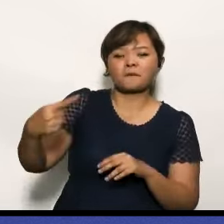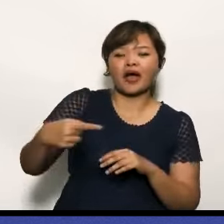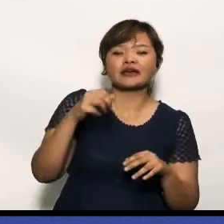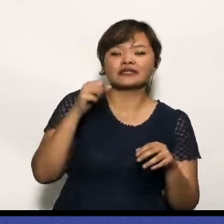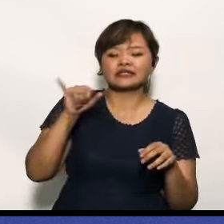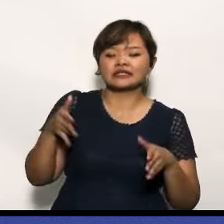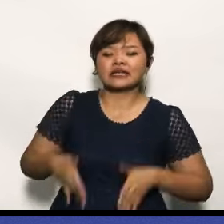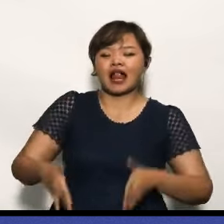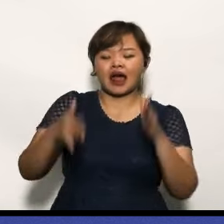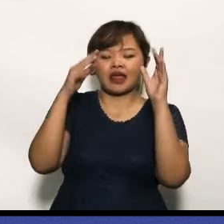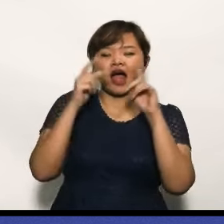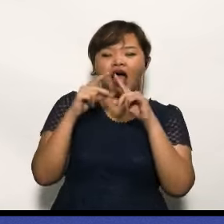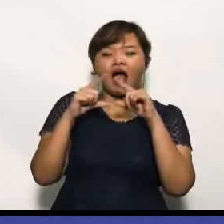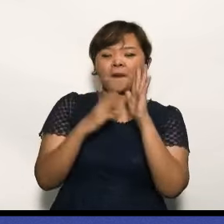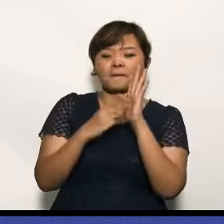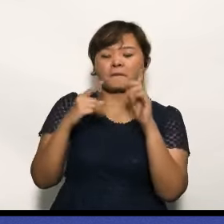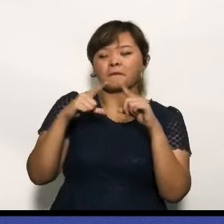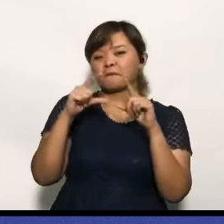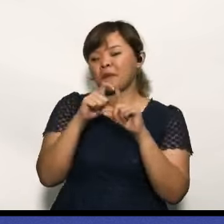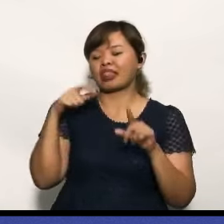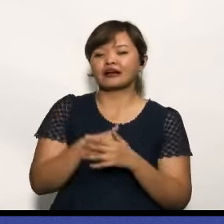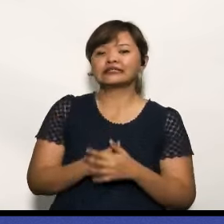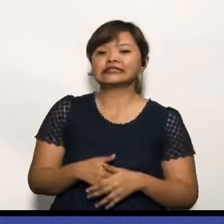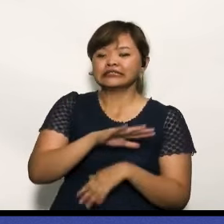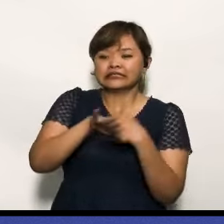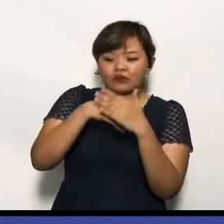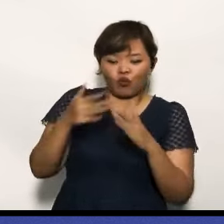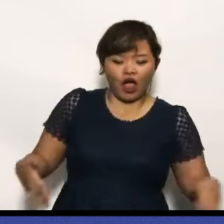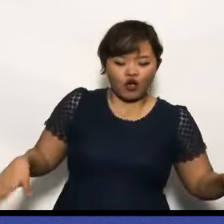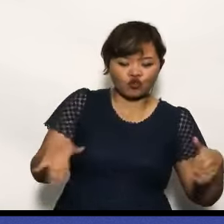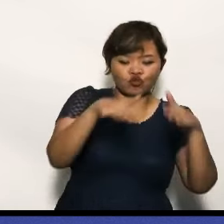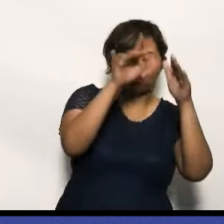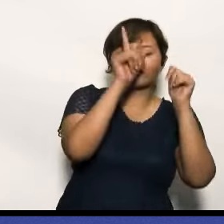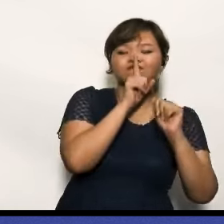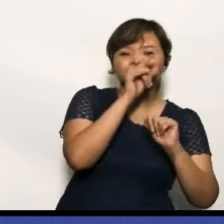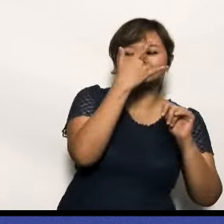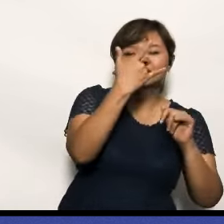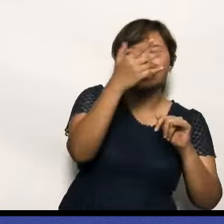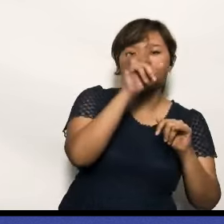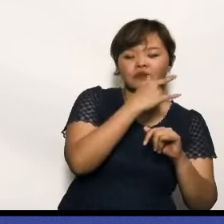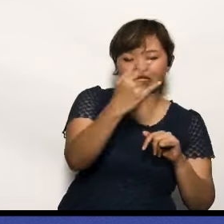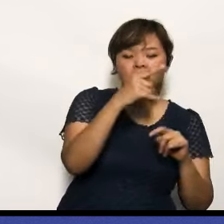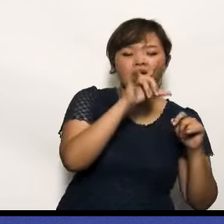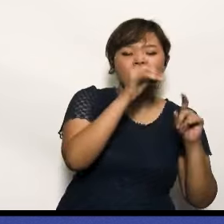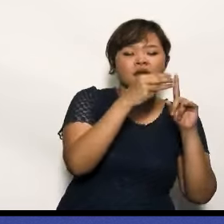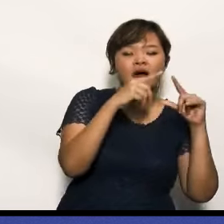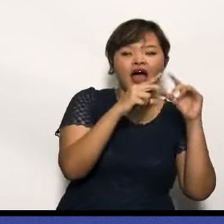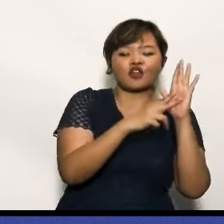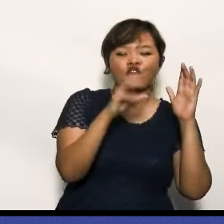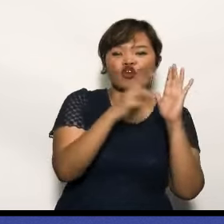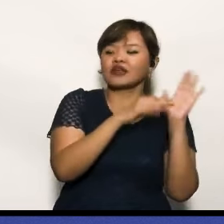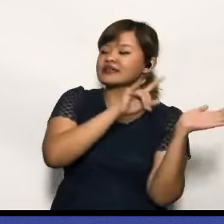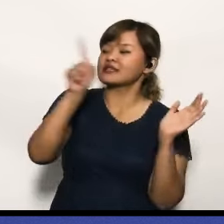Hamat. Perhatikan ayat ini. Semua orang yang diam di pegunungan, mulai dari gunung Libanon sampai